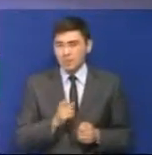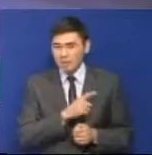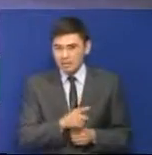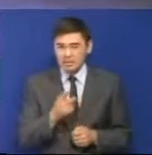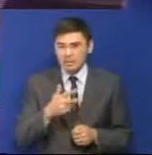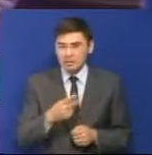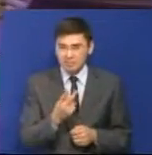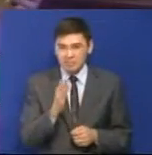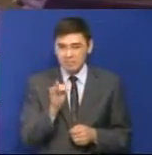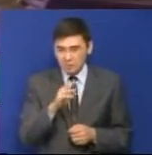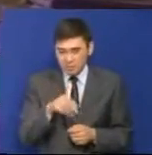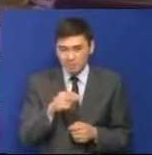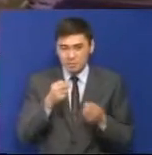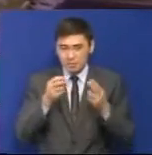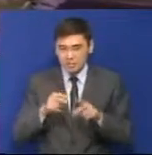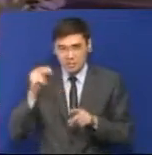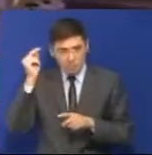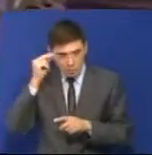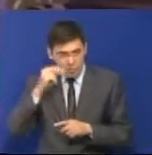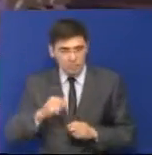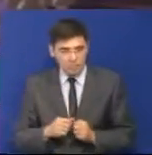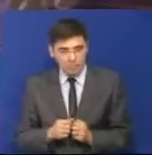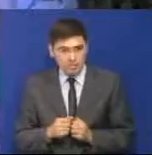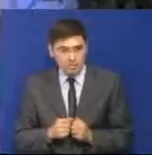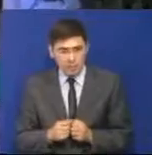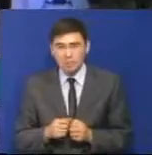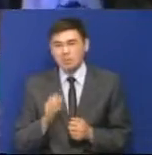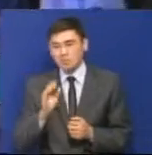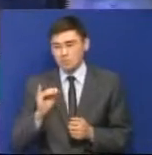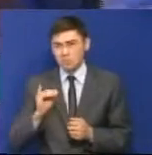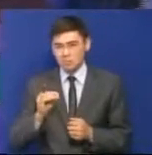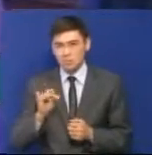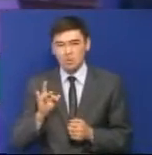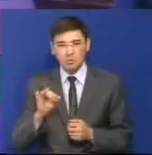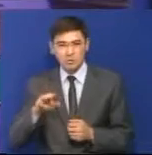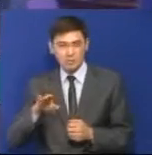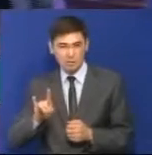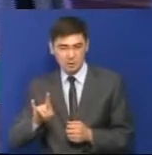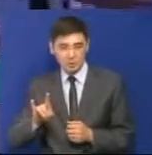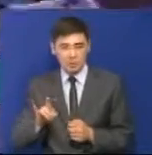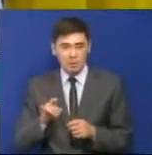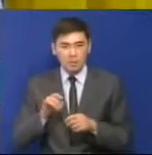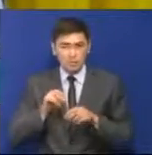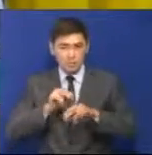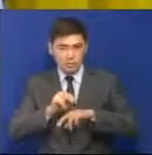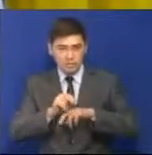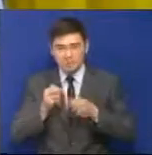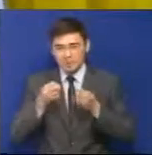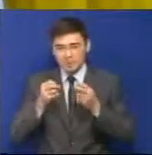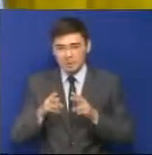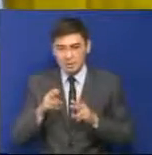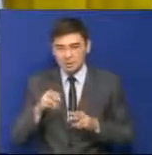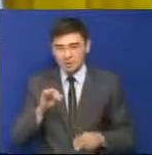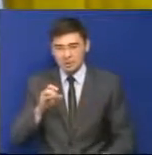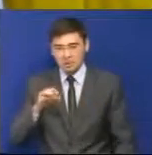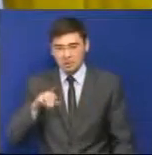бойынша білім алуда. Атап өтерлігі таяуда оқу орнында заңгер мамандығы бойынша диссертациялық кеңес ашылды. Рысқұл